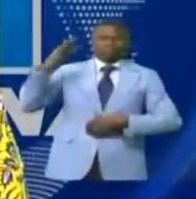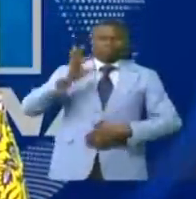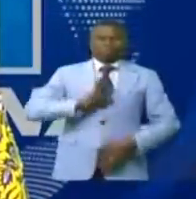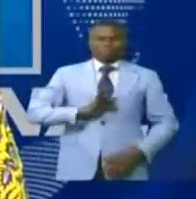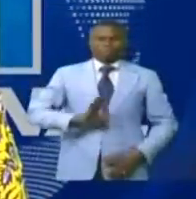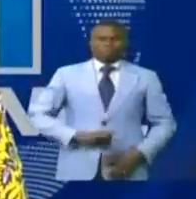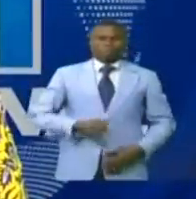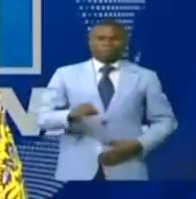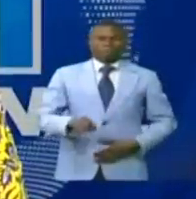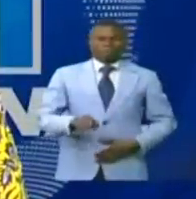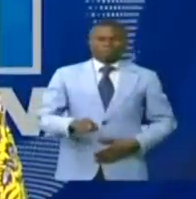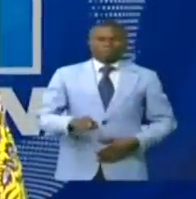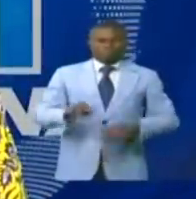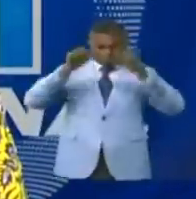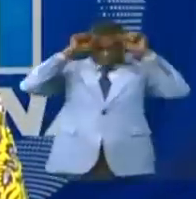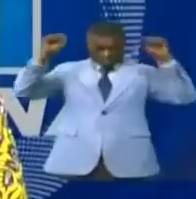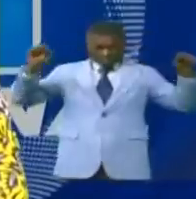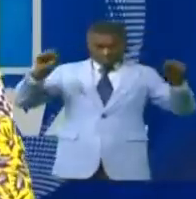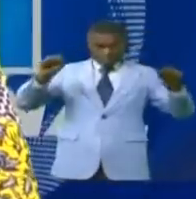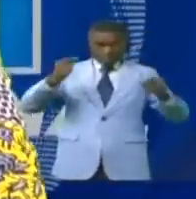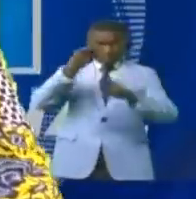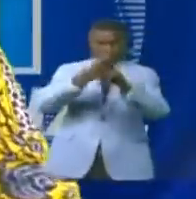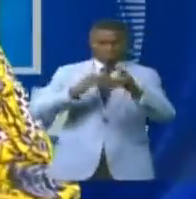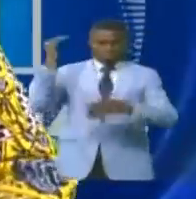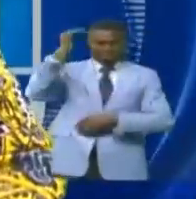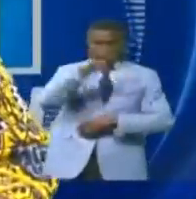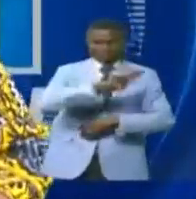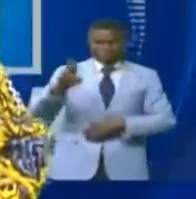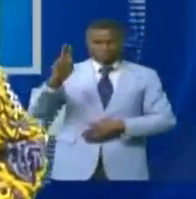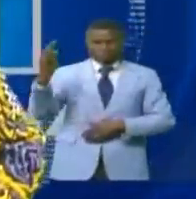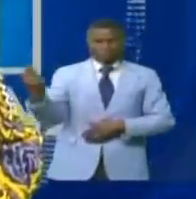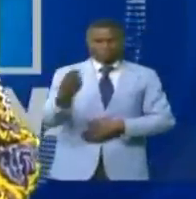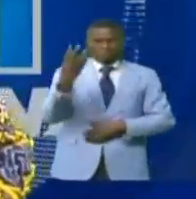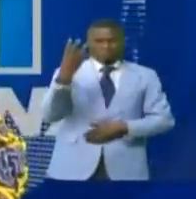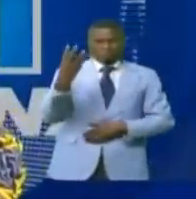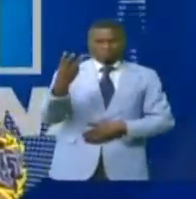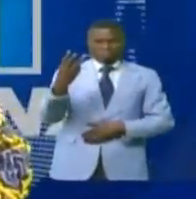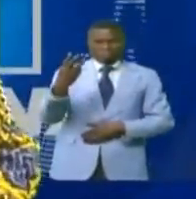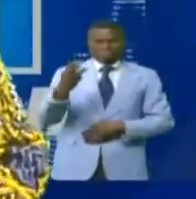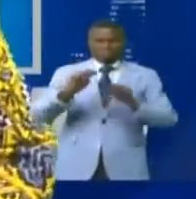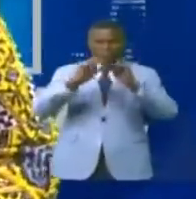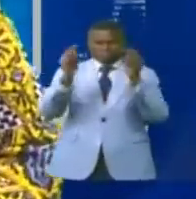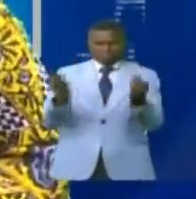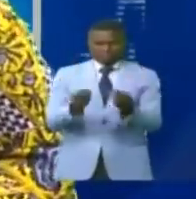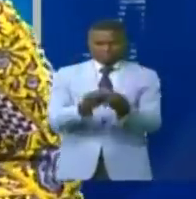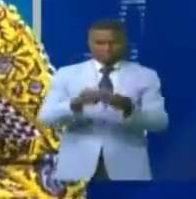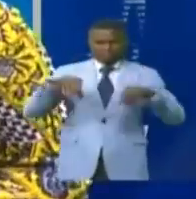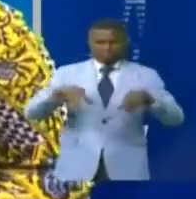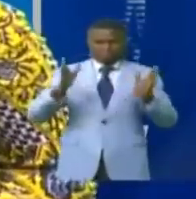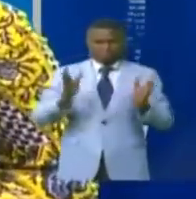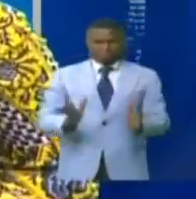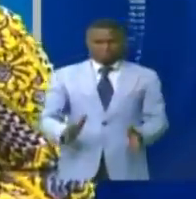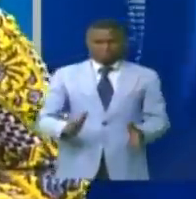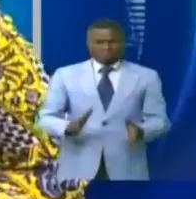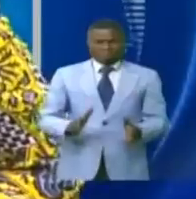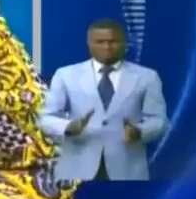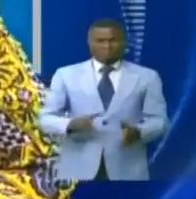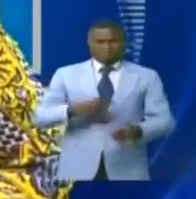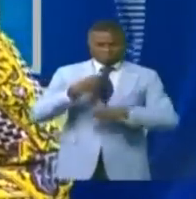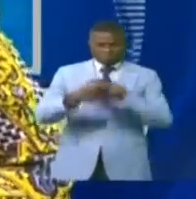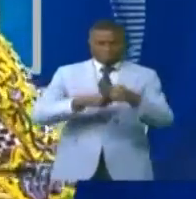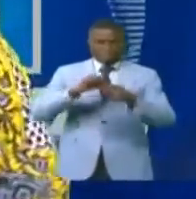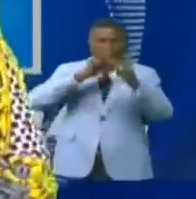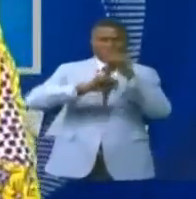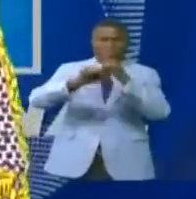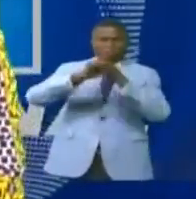Félix-Antoine Tshisekedi à la présidentielle de décembre 2023. Le consortium des Congolais vient de lancer une